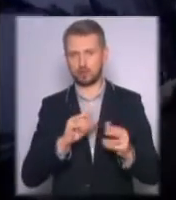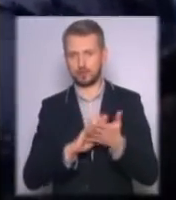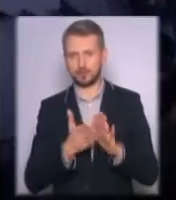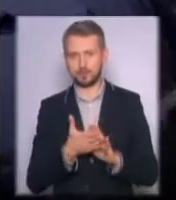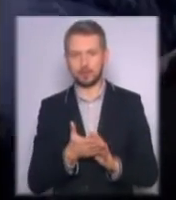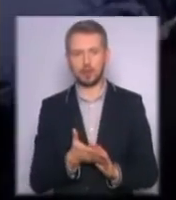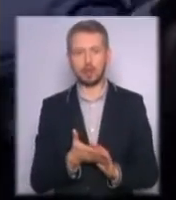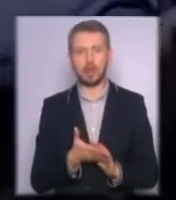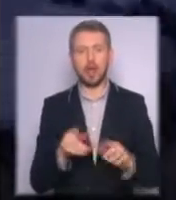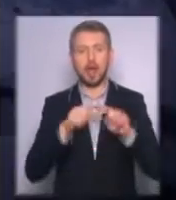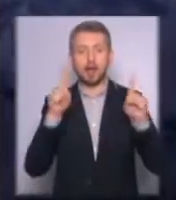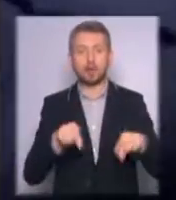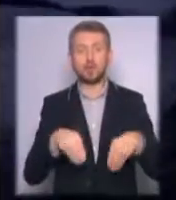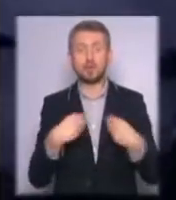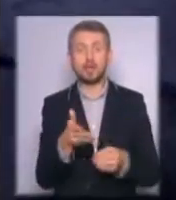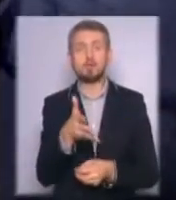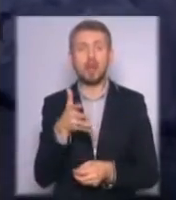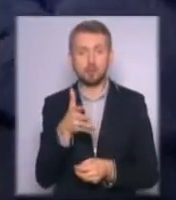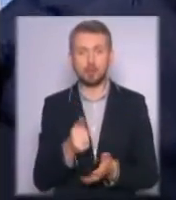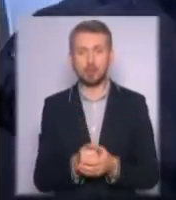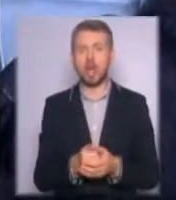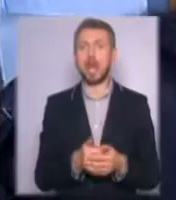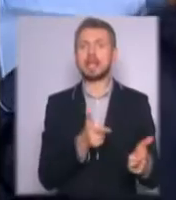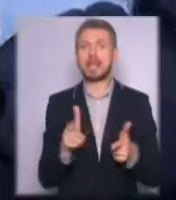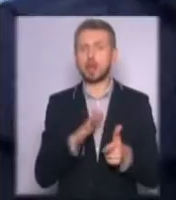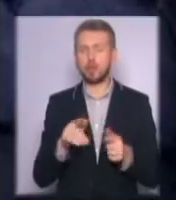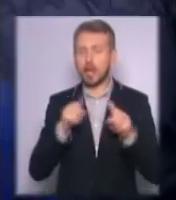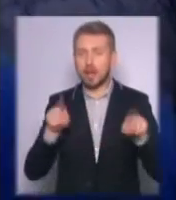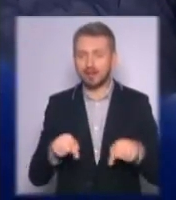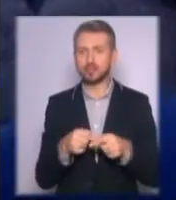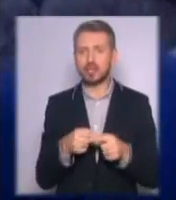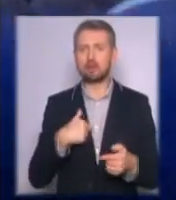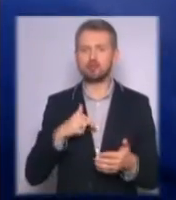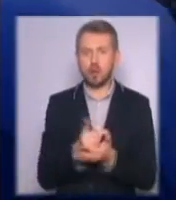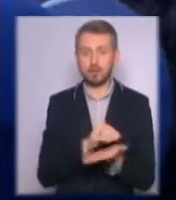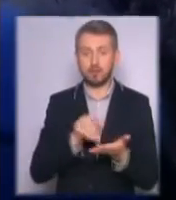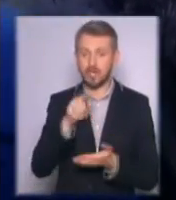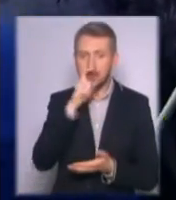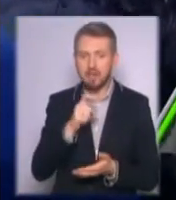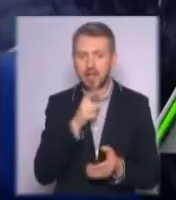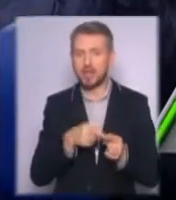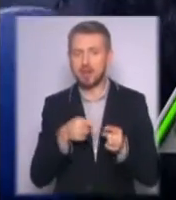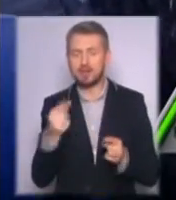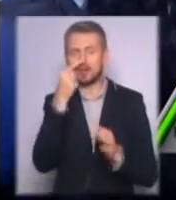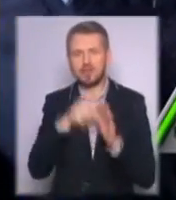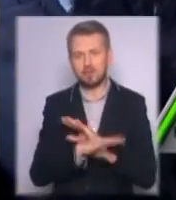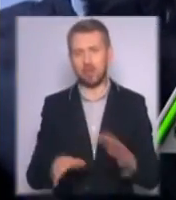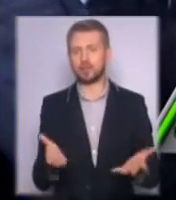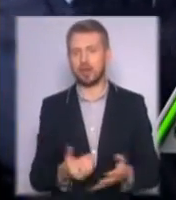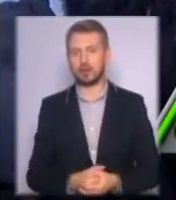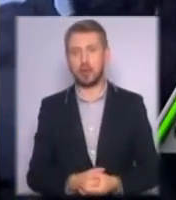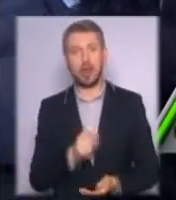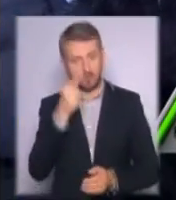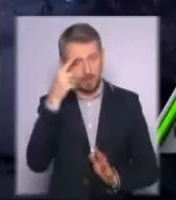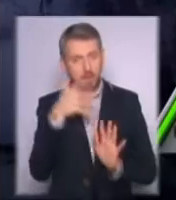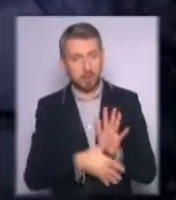карточки видати – це 5 хвилин. Не готові карточки. Я вам ще раз повторяю, ви не розумієте процес, не вмішуйтесь. А ви